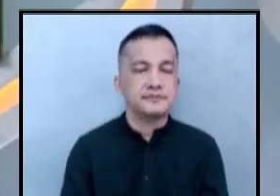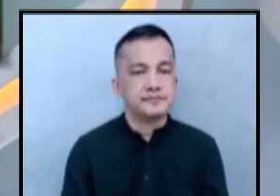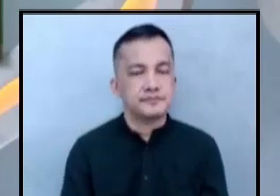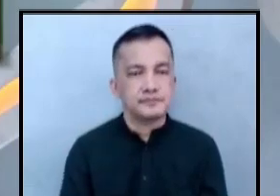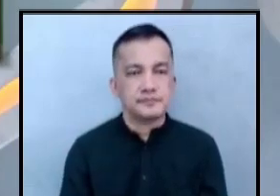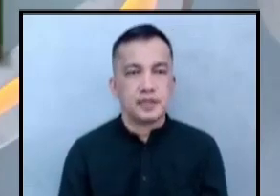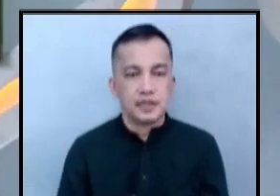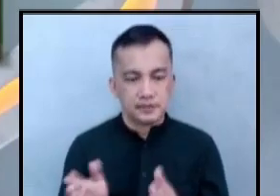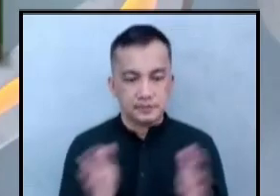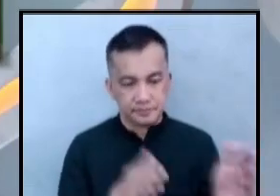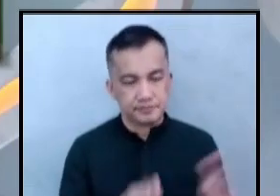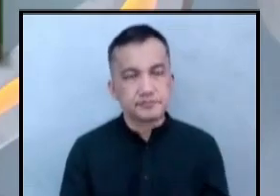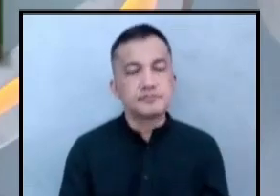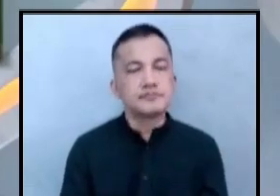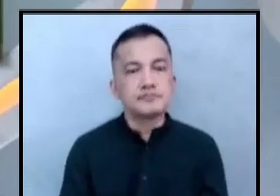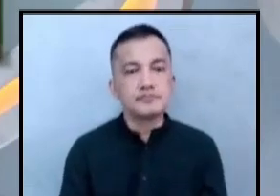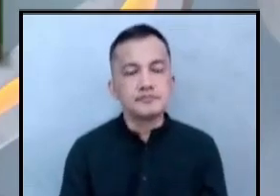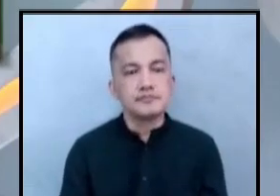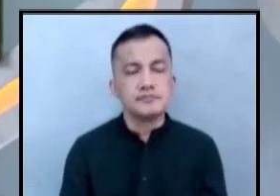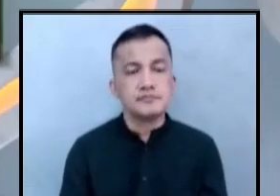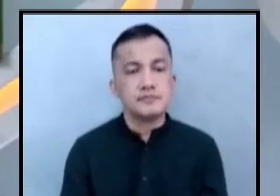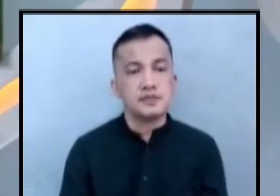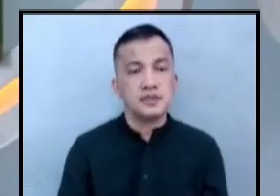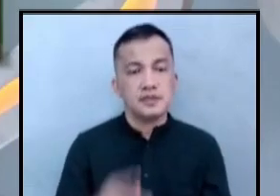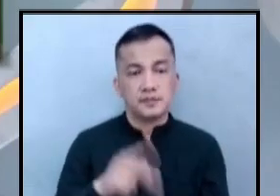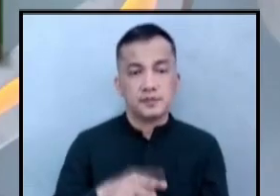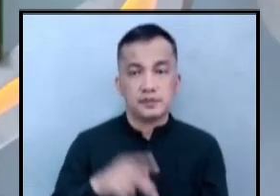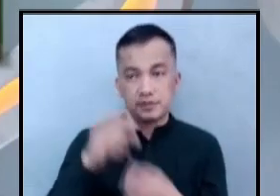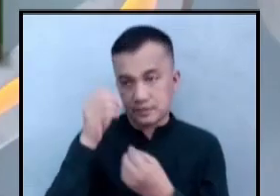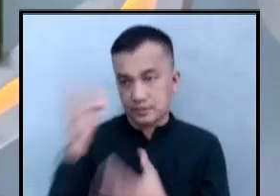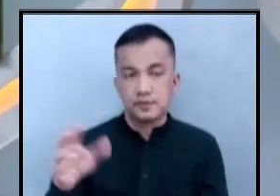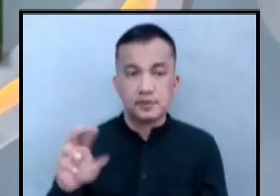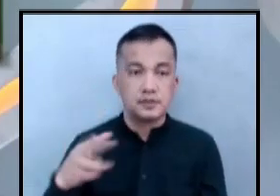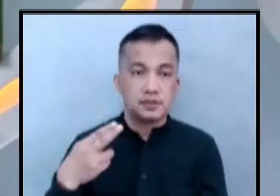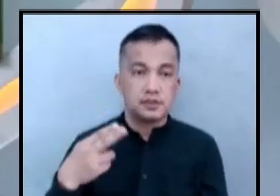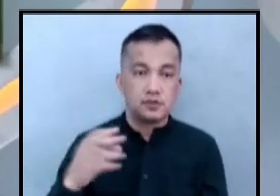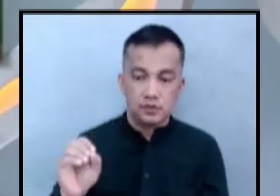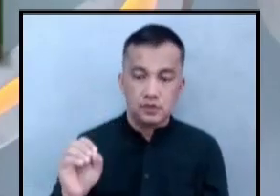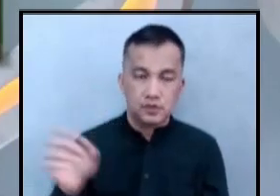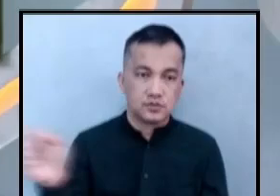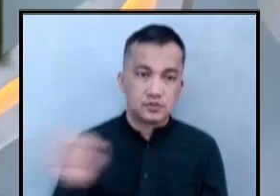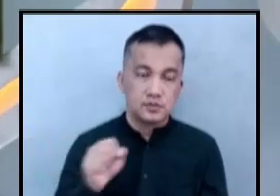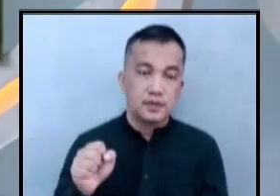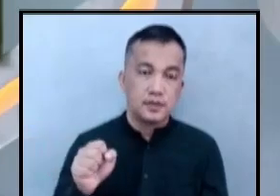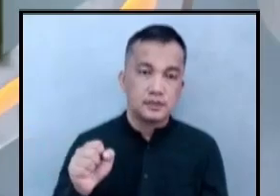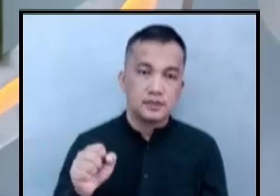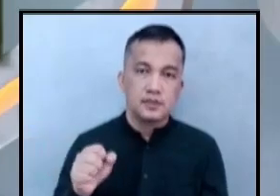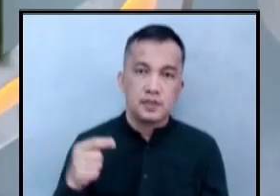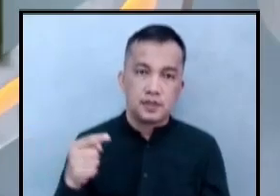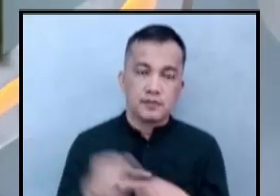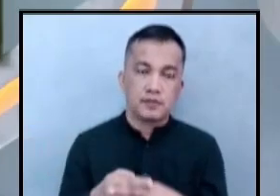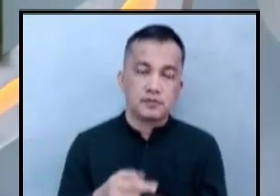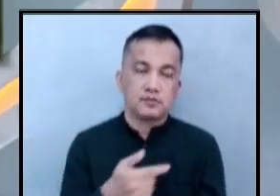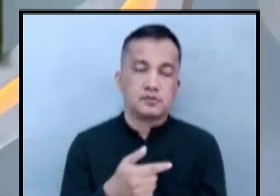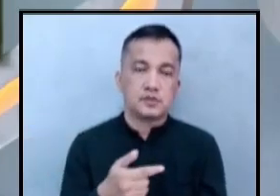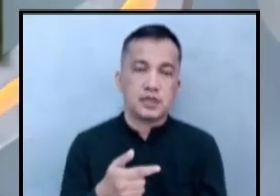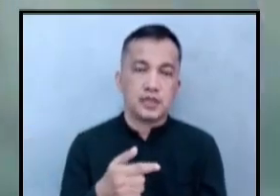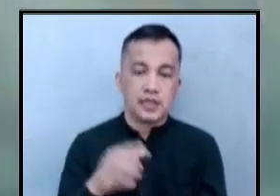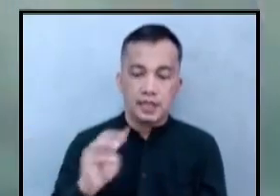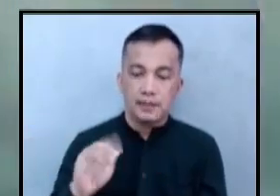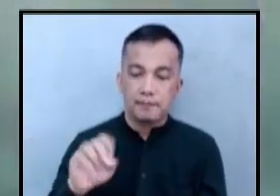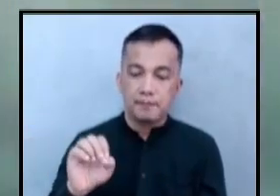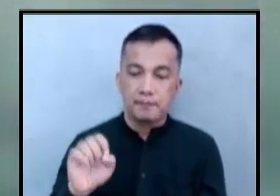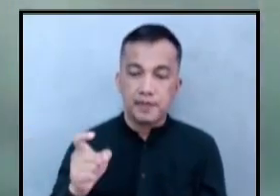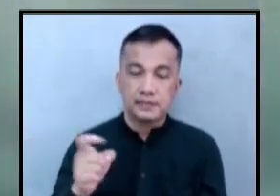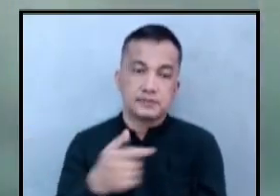paabot na ng mensahe ang Pilipinas sa World Health Organization para makakuha ng bakuna laban sa Mpox. Anki Health Assistant Secretary